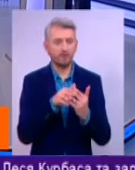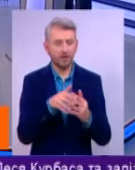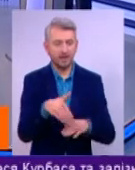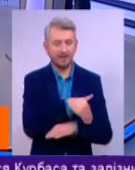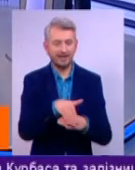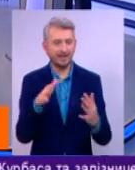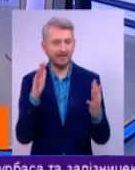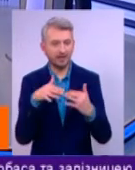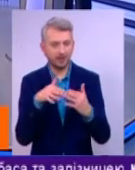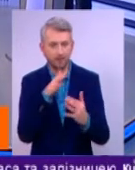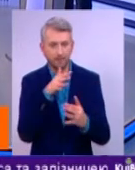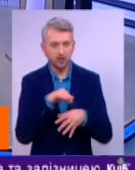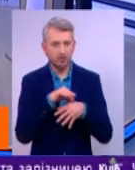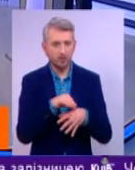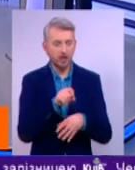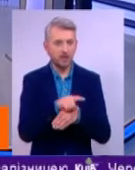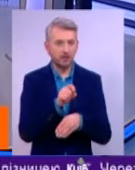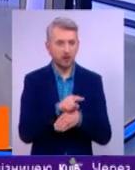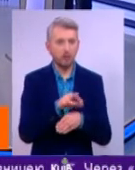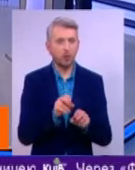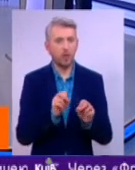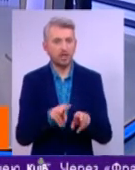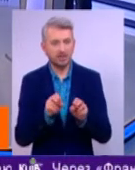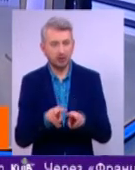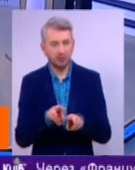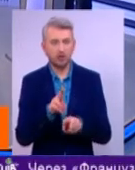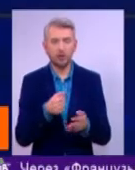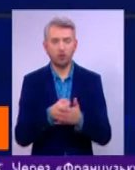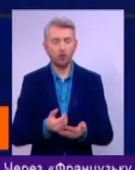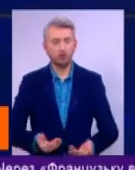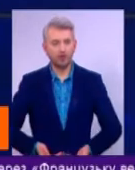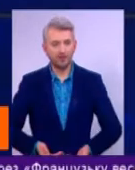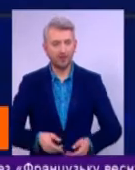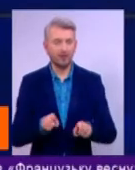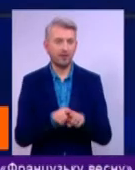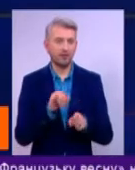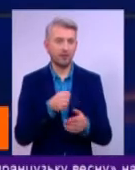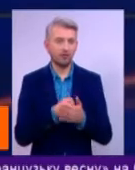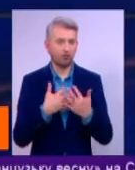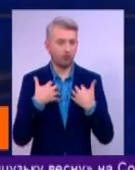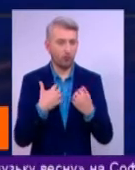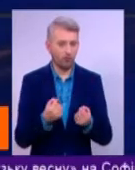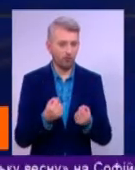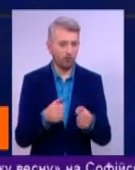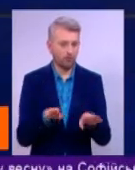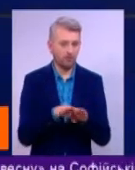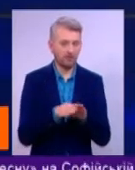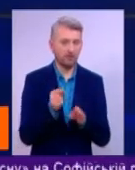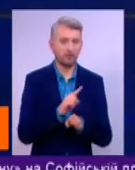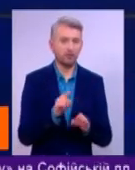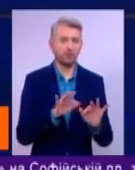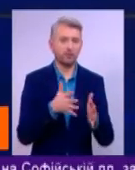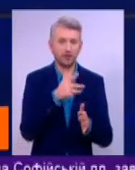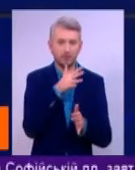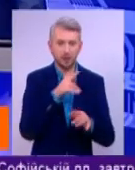час проведення завдань по ризикам як до життя, так і до здоров'я з тим, що відбувається